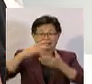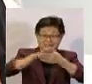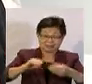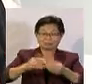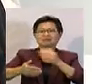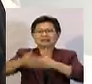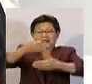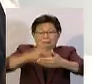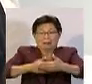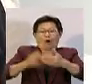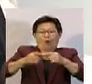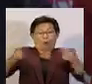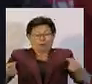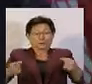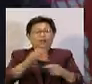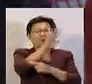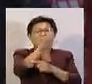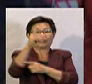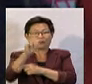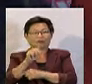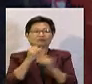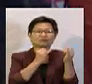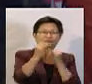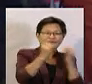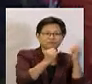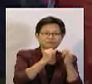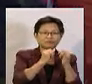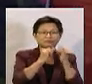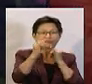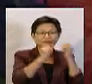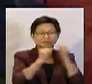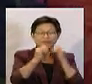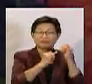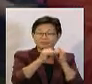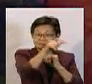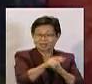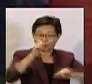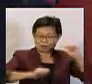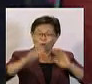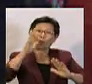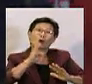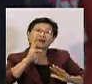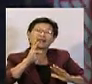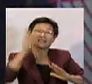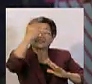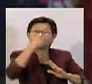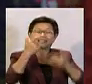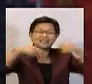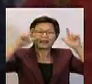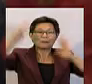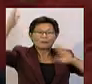kisah sebaliknya. B-Diva berkesempatan menemubual Anzalna Nasir, antara pelakon wanita cantik dan terkenal di